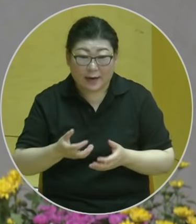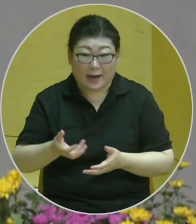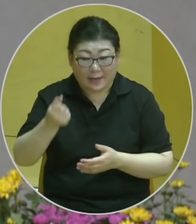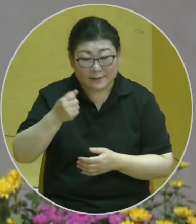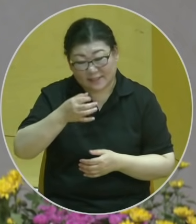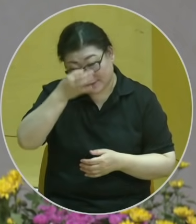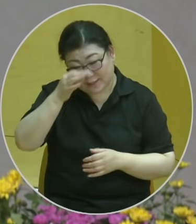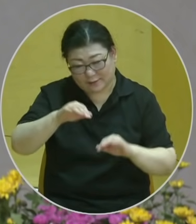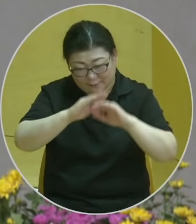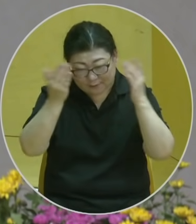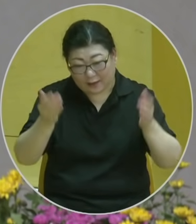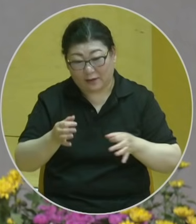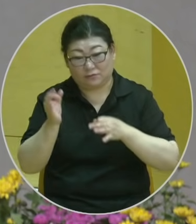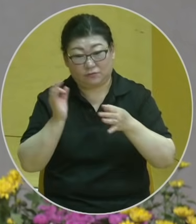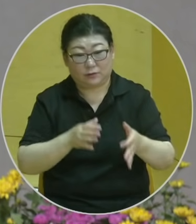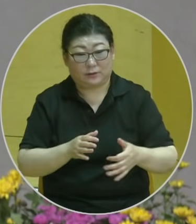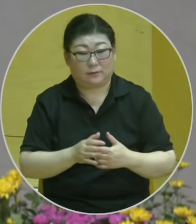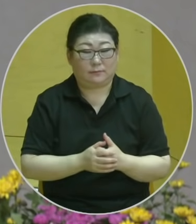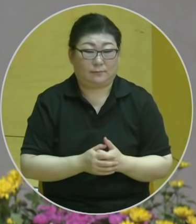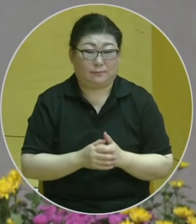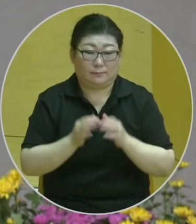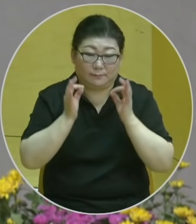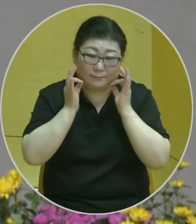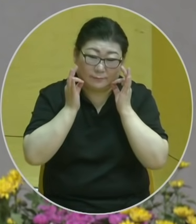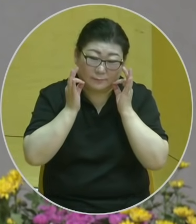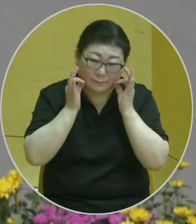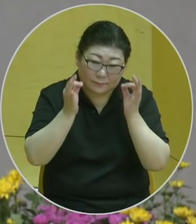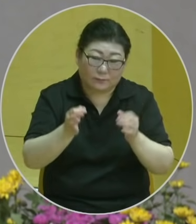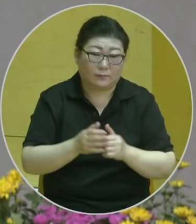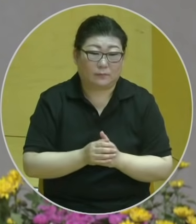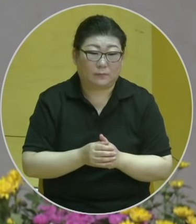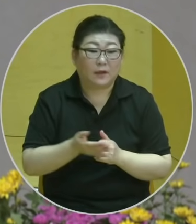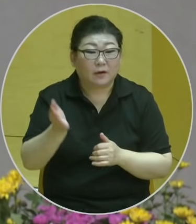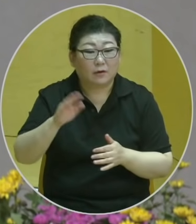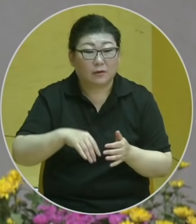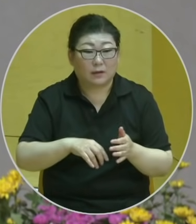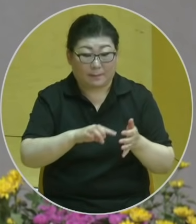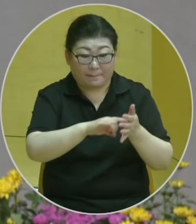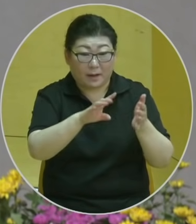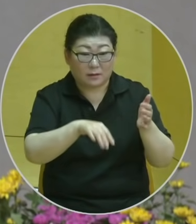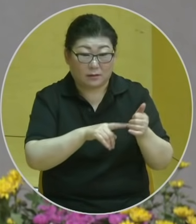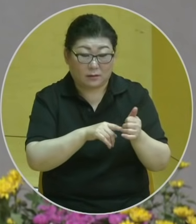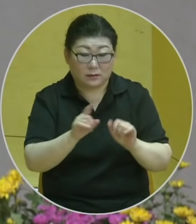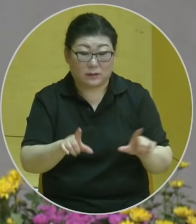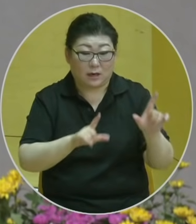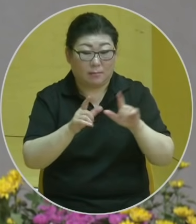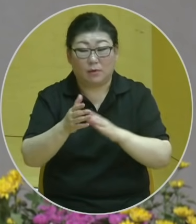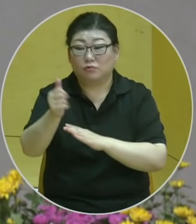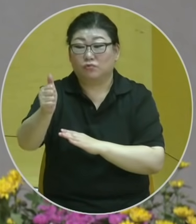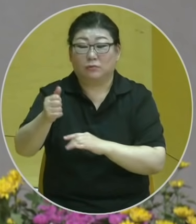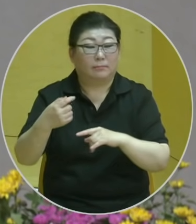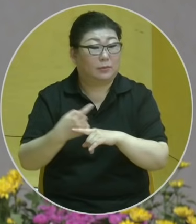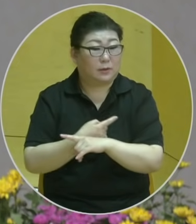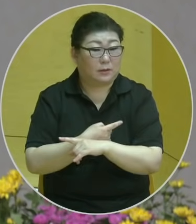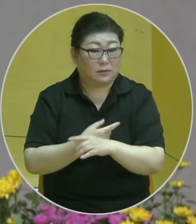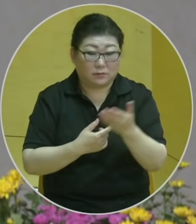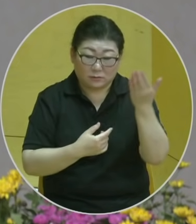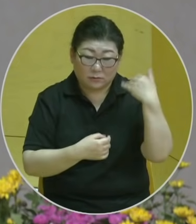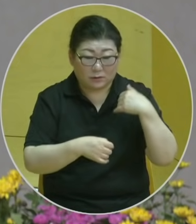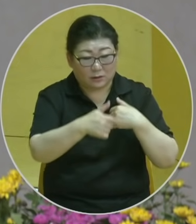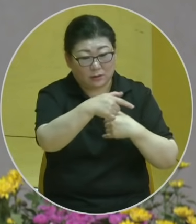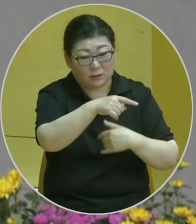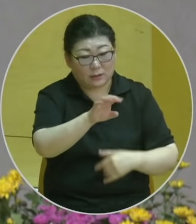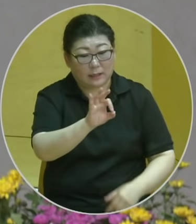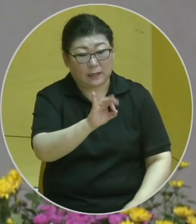노력했습니다. 그러나 이 마태의 주인이 바뀌었습니다. 전에는 가이사가 주인이었습니다. 자기의 삶의 주인,